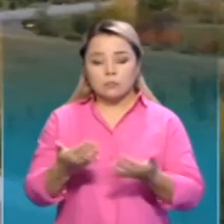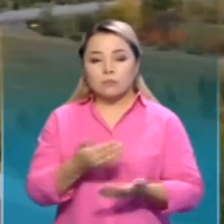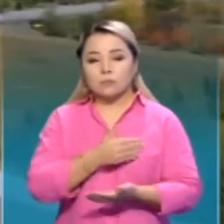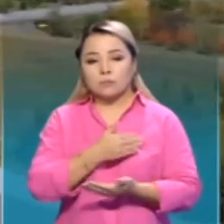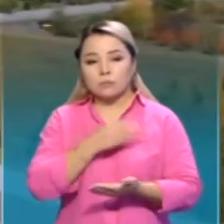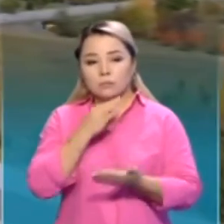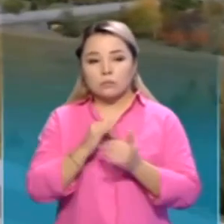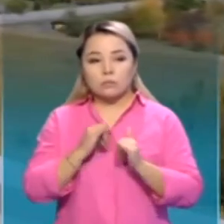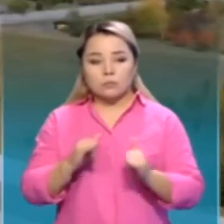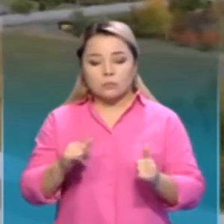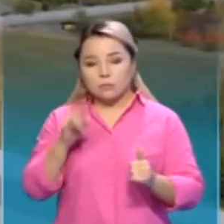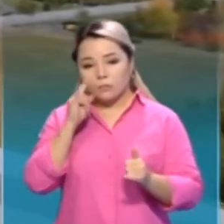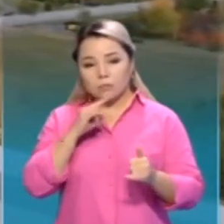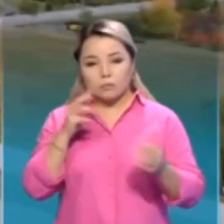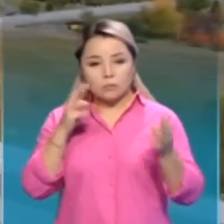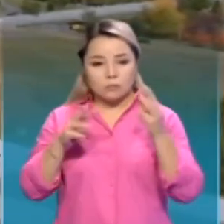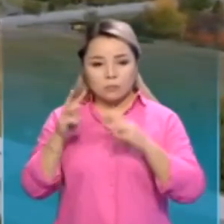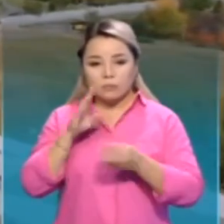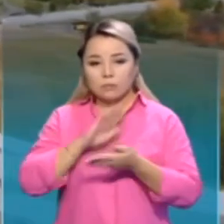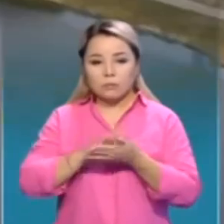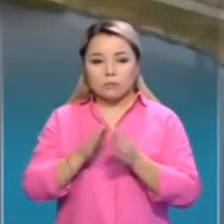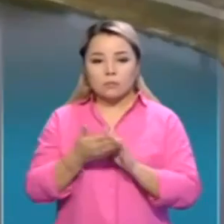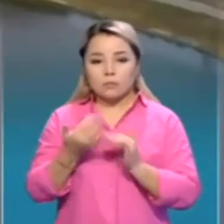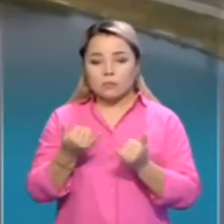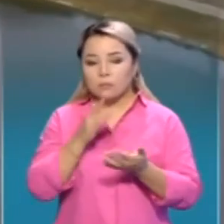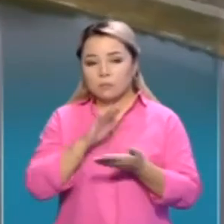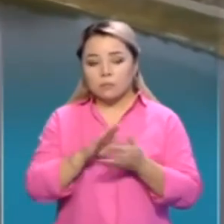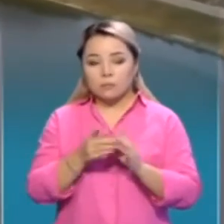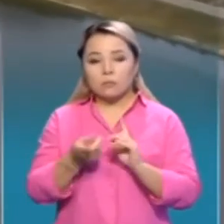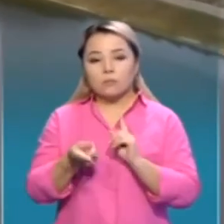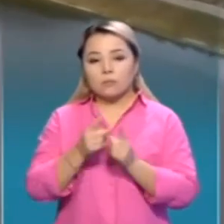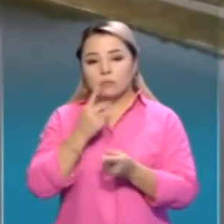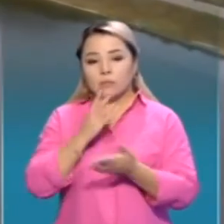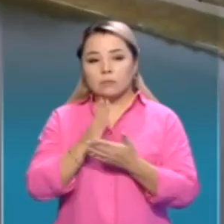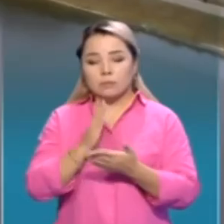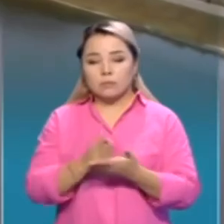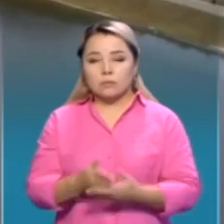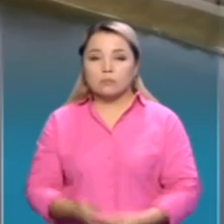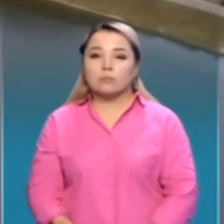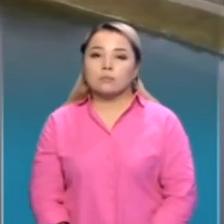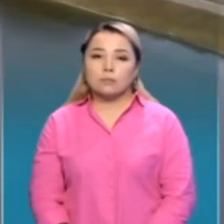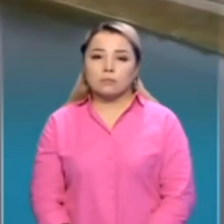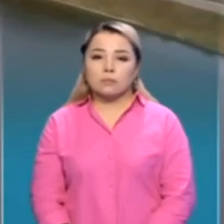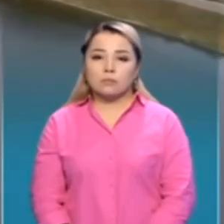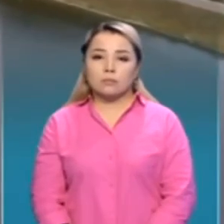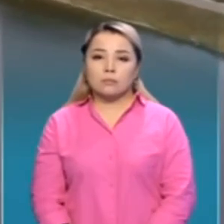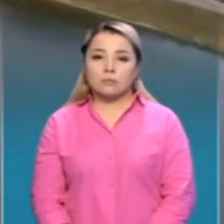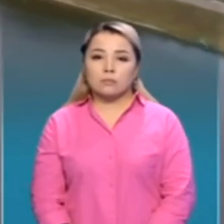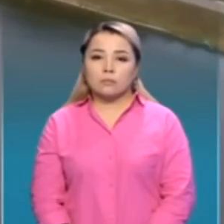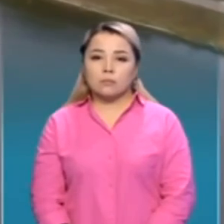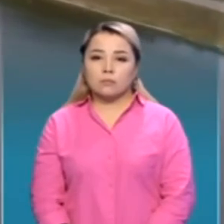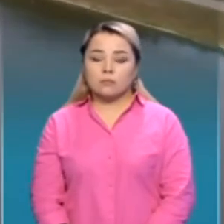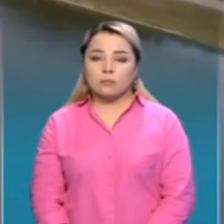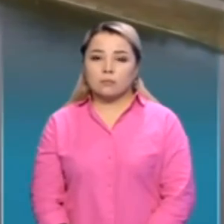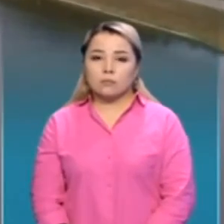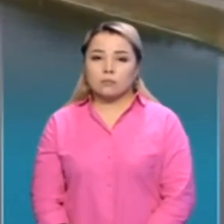береді. Қазақстан моделі Еуразияның заманауи мәдениетінің феноменіне айналды. Асылбек Таньяр, Дәулетбек Әбдірахманов, Қазақстан ұлттық арнасы.